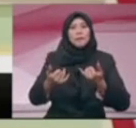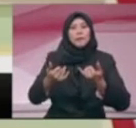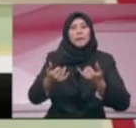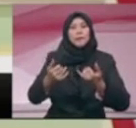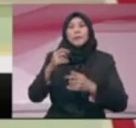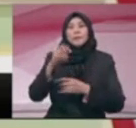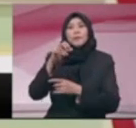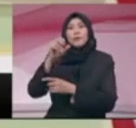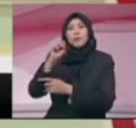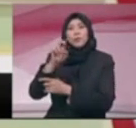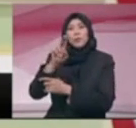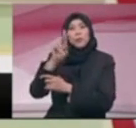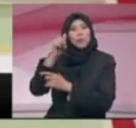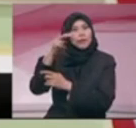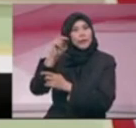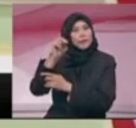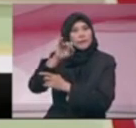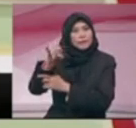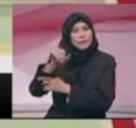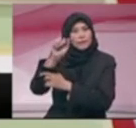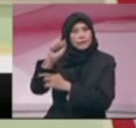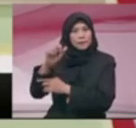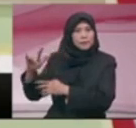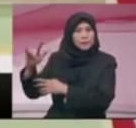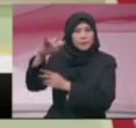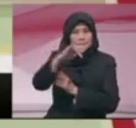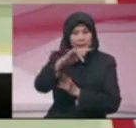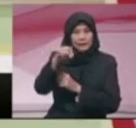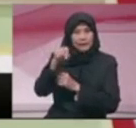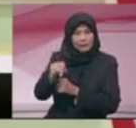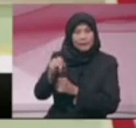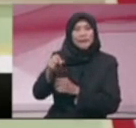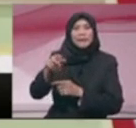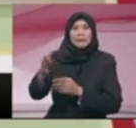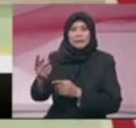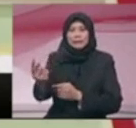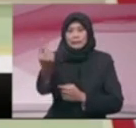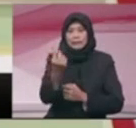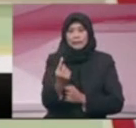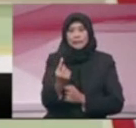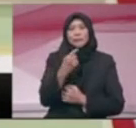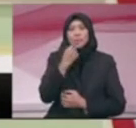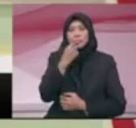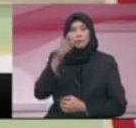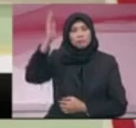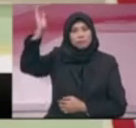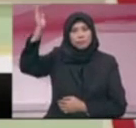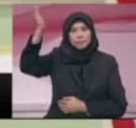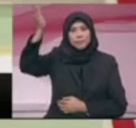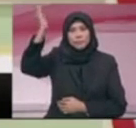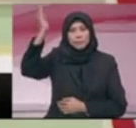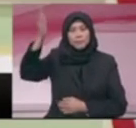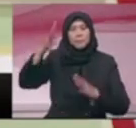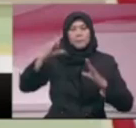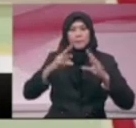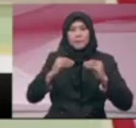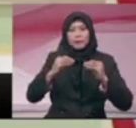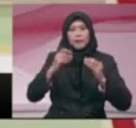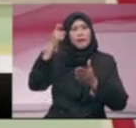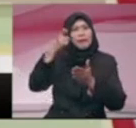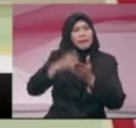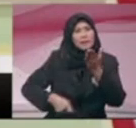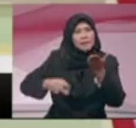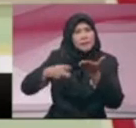Malaysia untuk membentangkan kepada mesyuarat mengenai berkenaan dengan harga